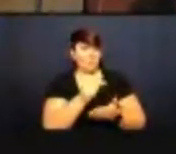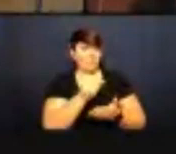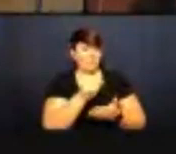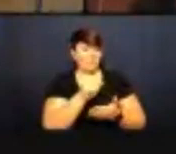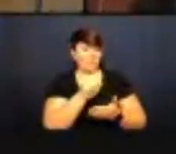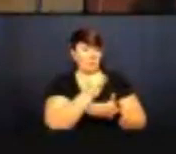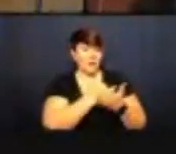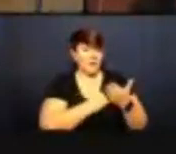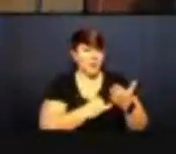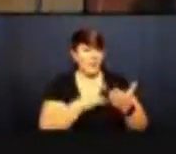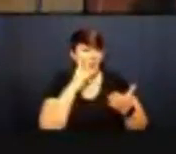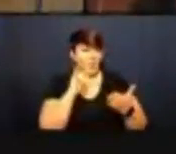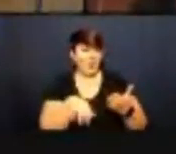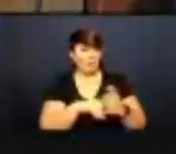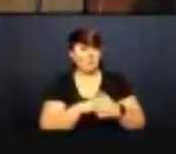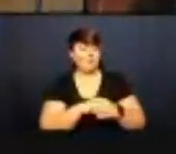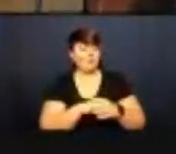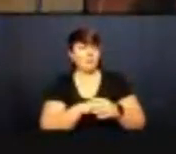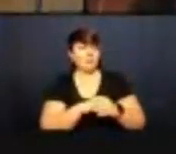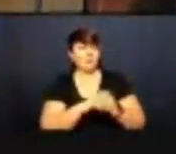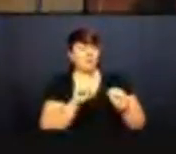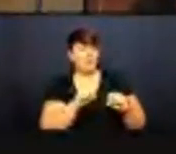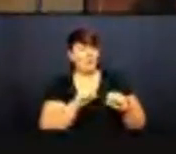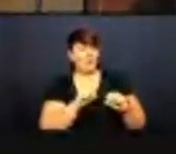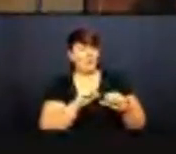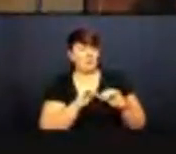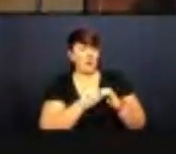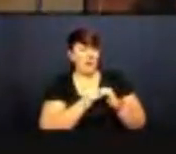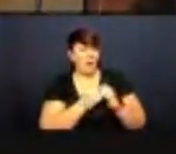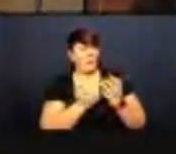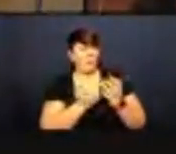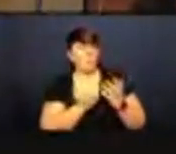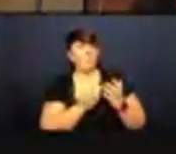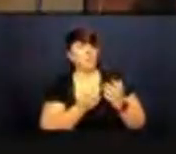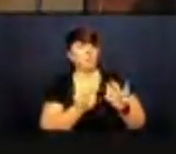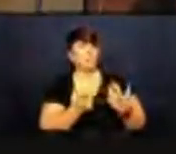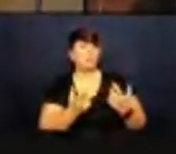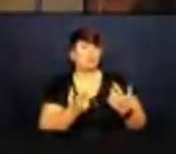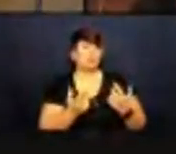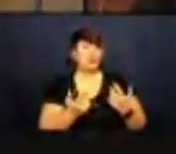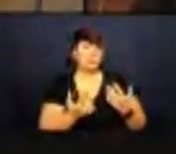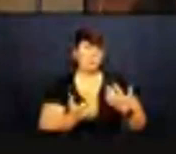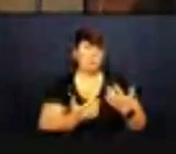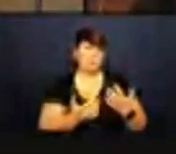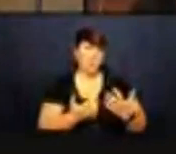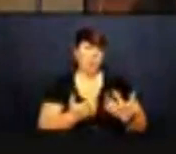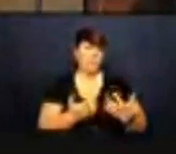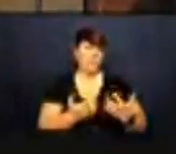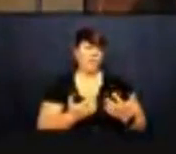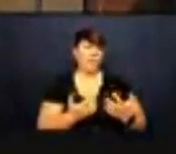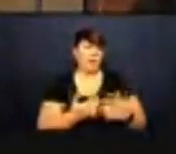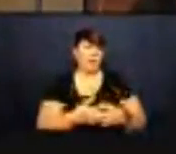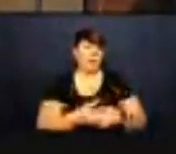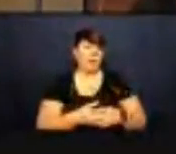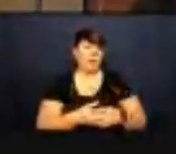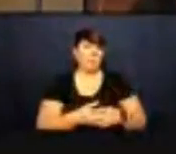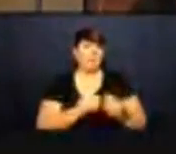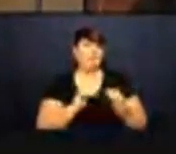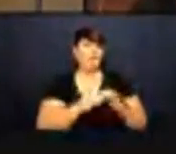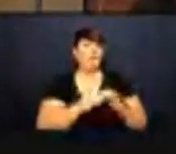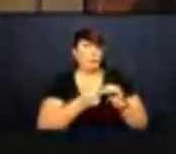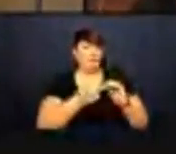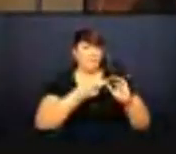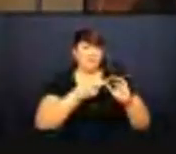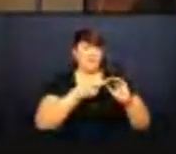Je, tumeweza kuweka muda ambao unatarajia kuchukua, kwa mradi huu utachukua